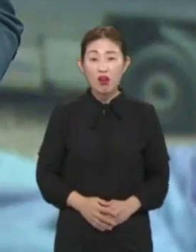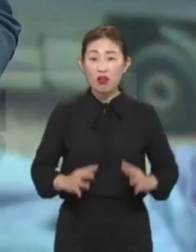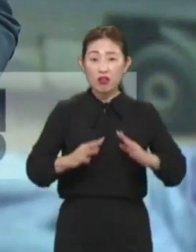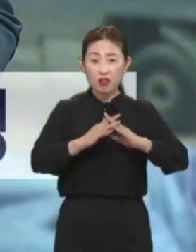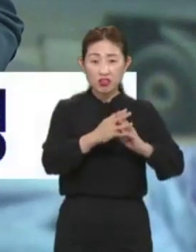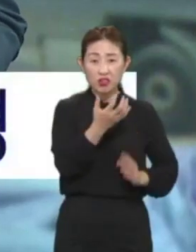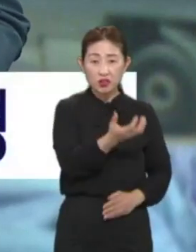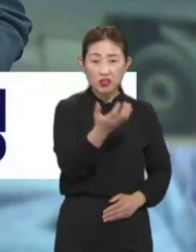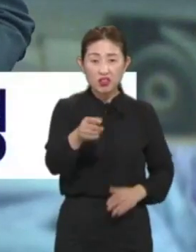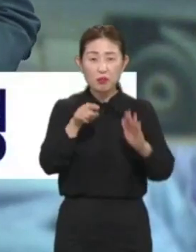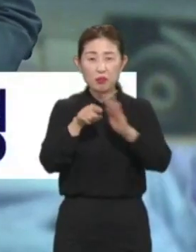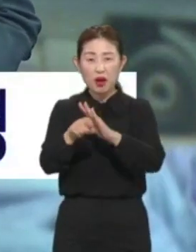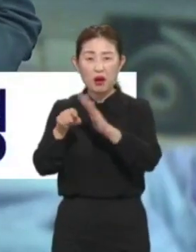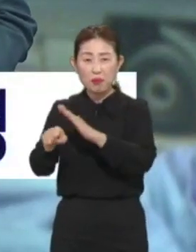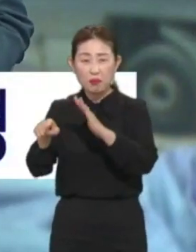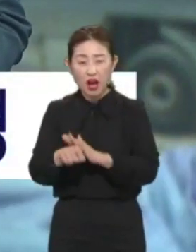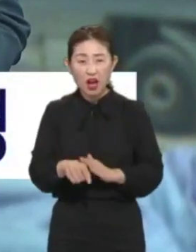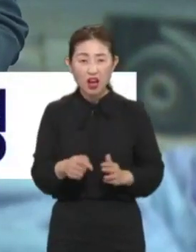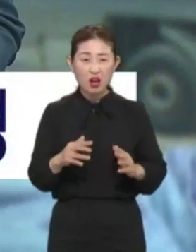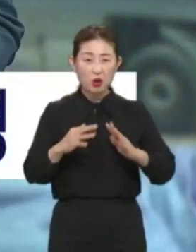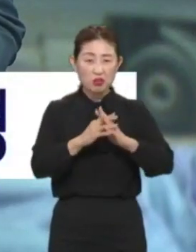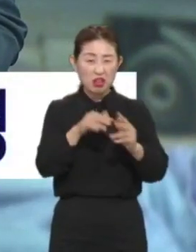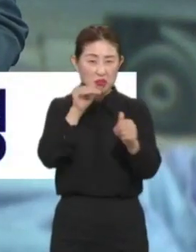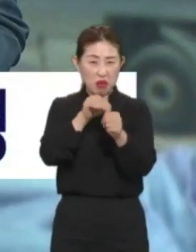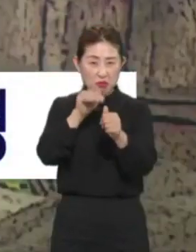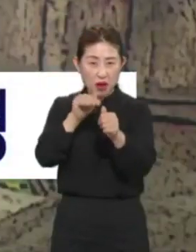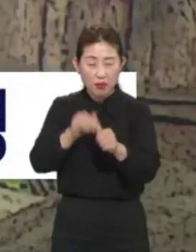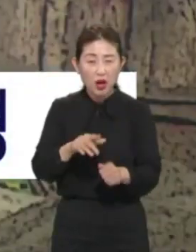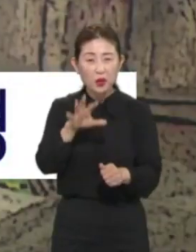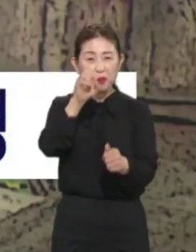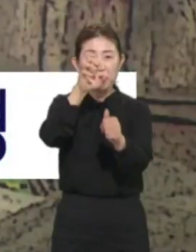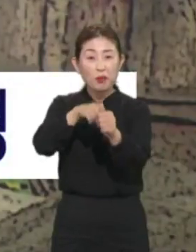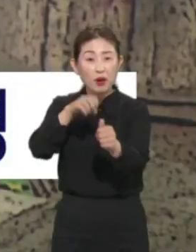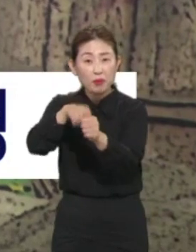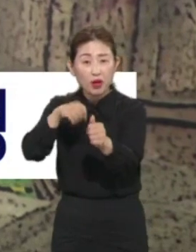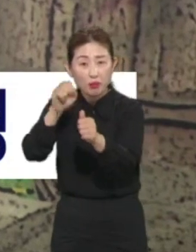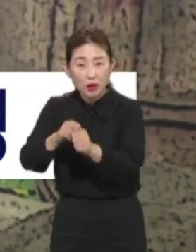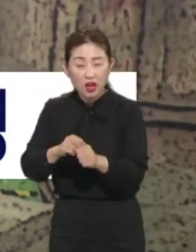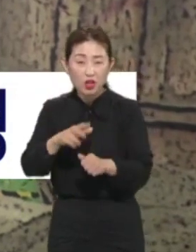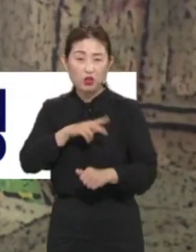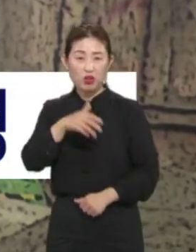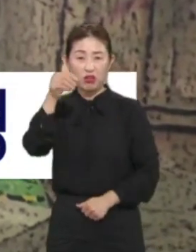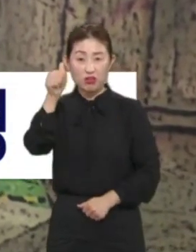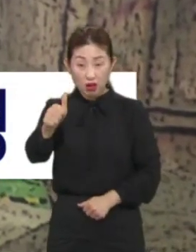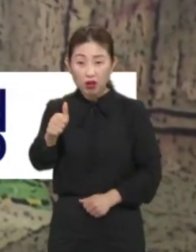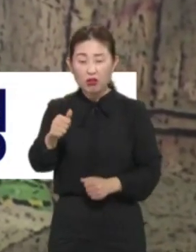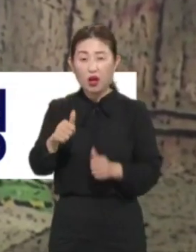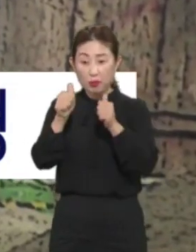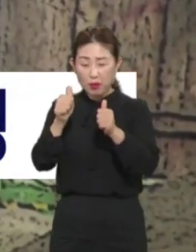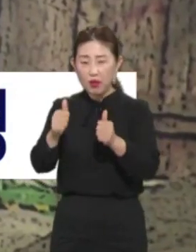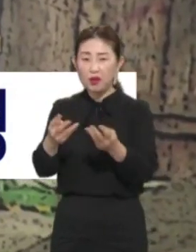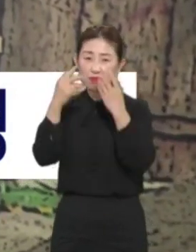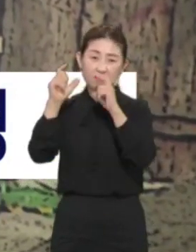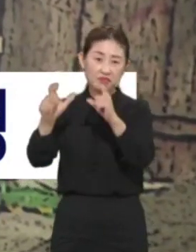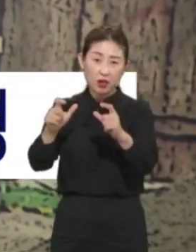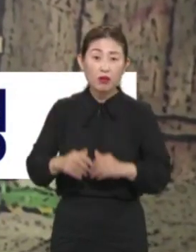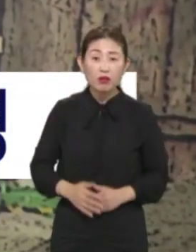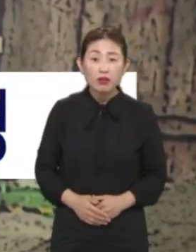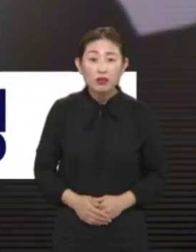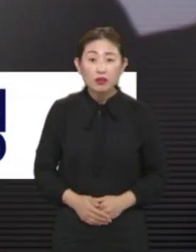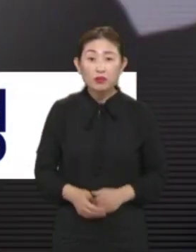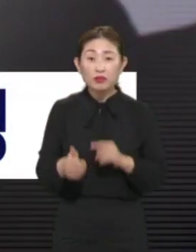건설 현장을 돌며 공사를 방해하겠다며 협박해 돈을 뜯어낸 노조위원장에게 실형이 선고됐습니다. 대전지법